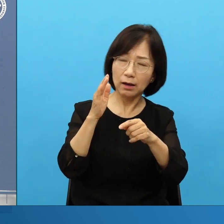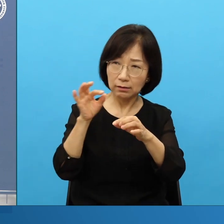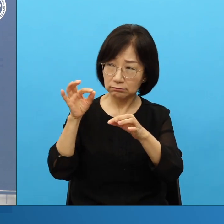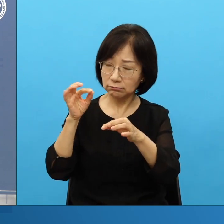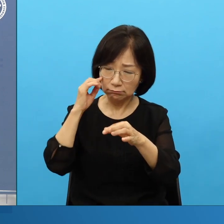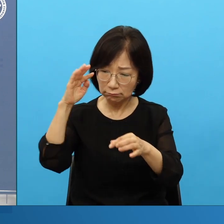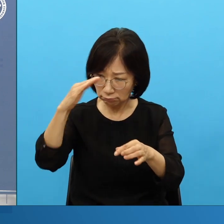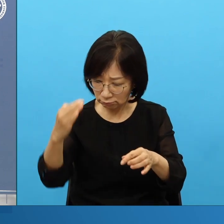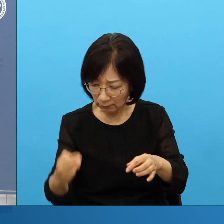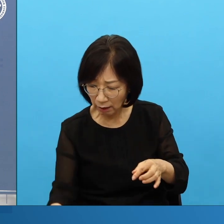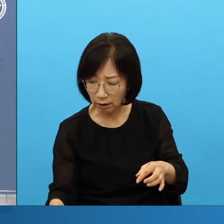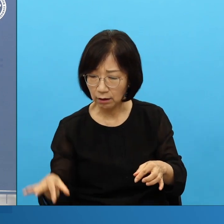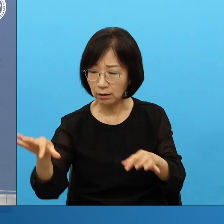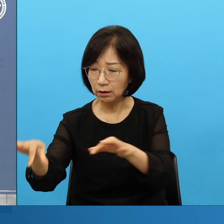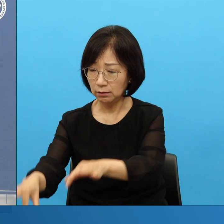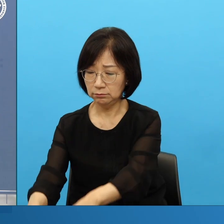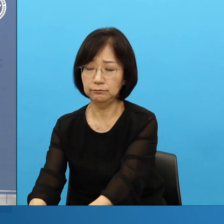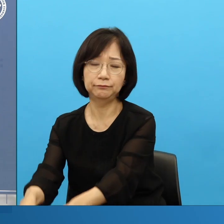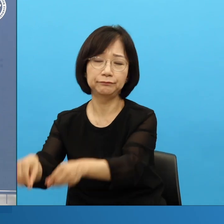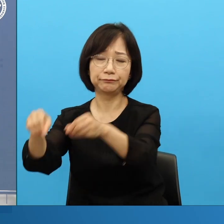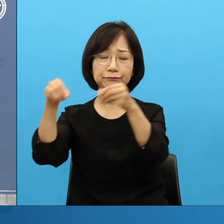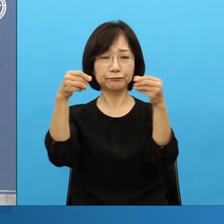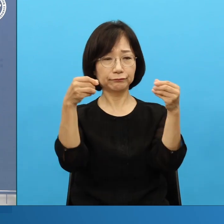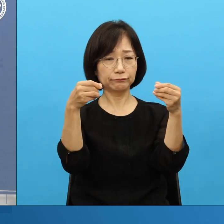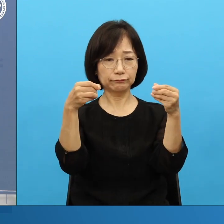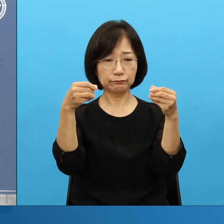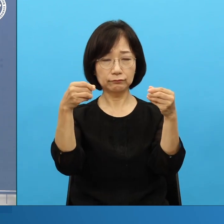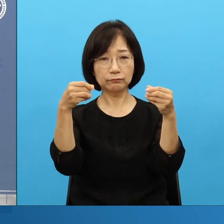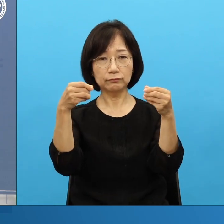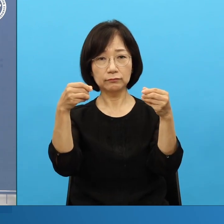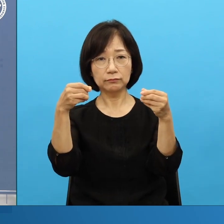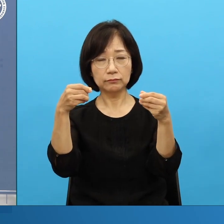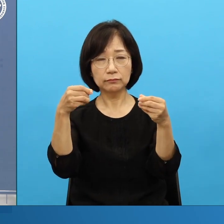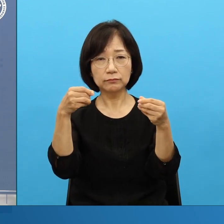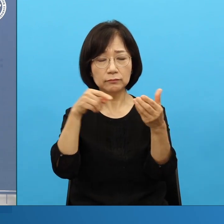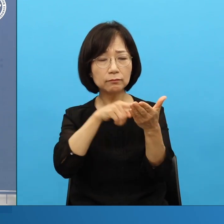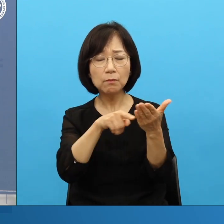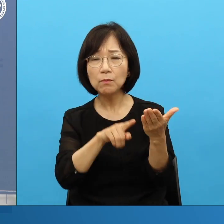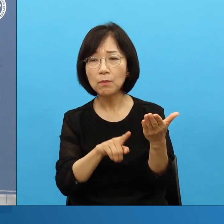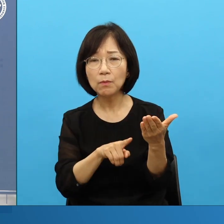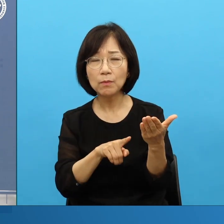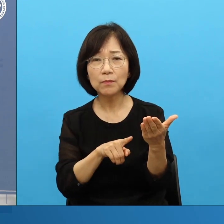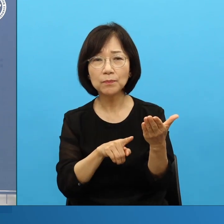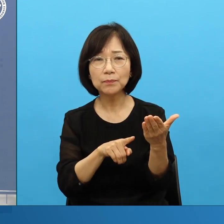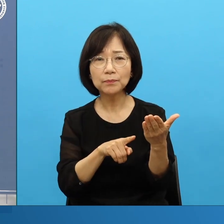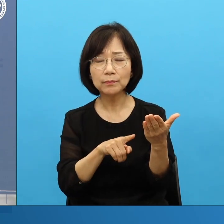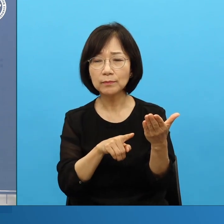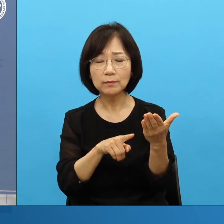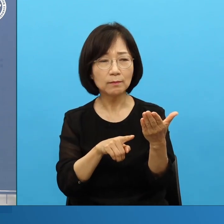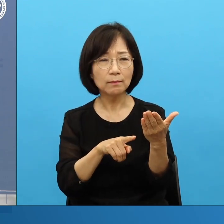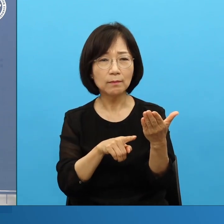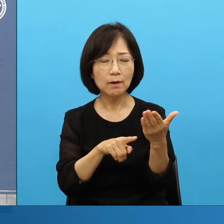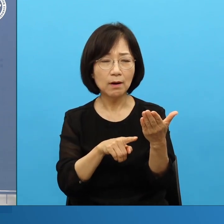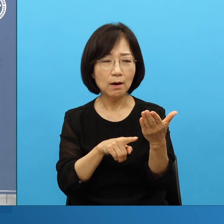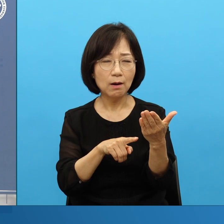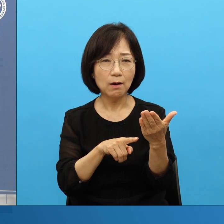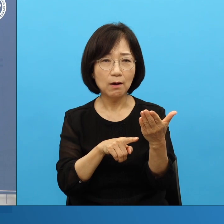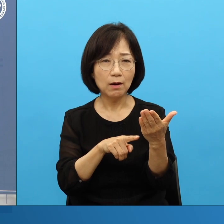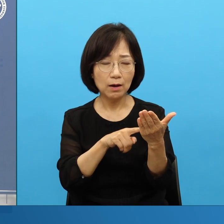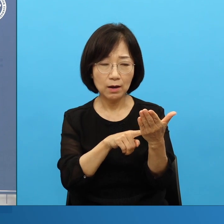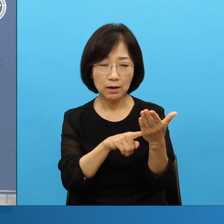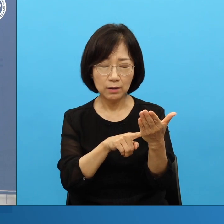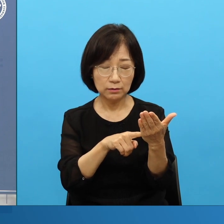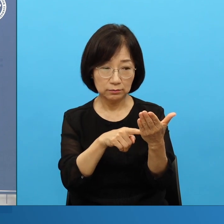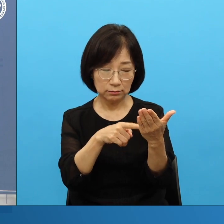he was trying to end his life and commit suicide, a paper had flied and came upon his face. 뭐 별 말이 복잡지 않게